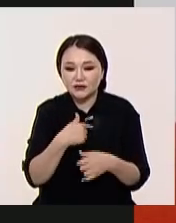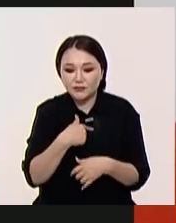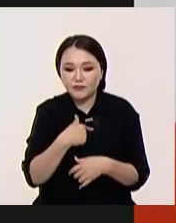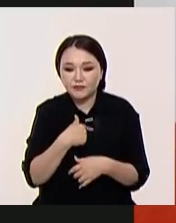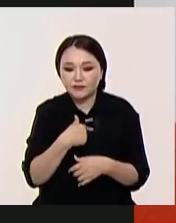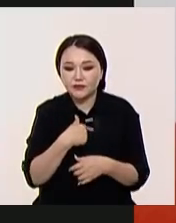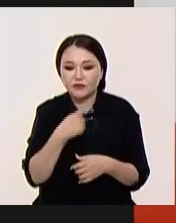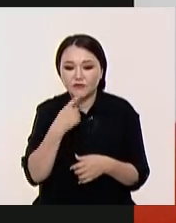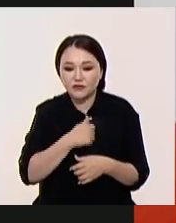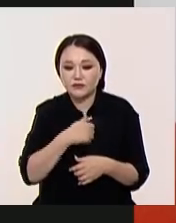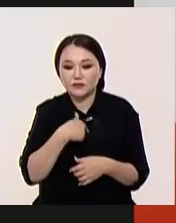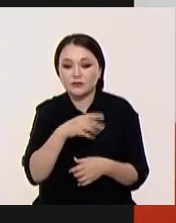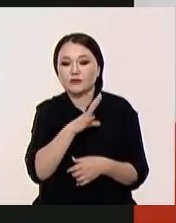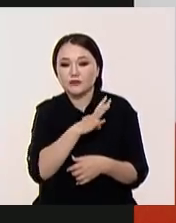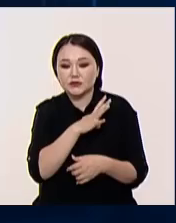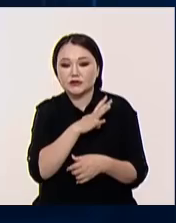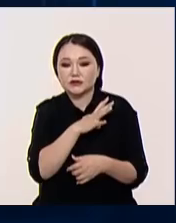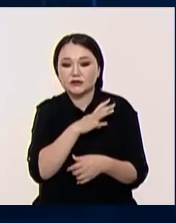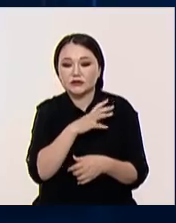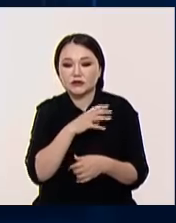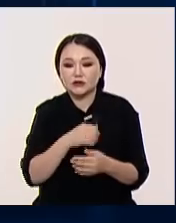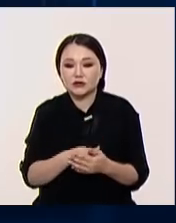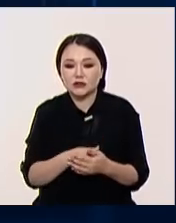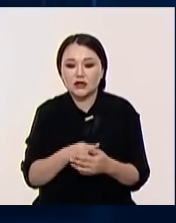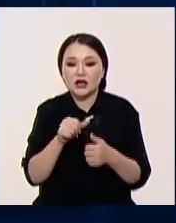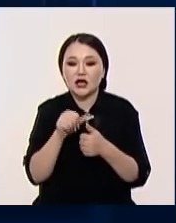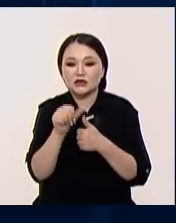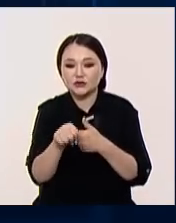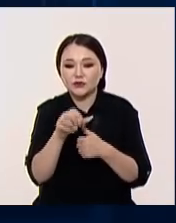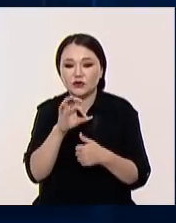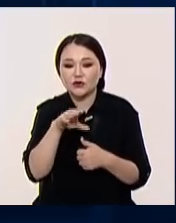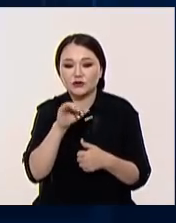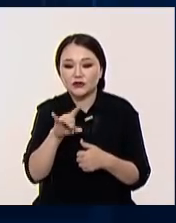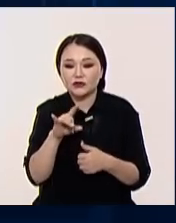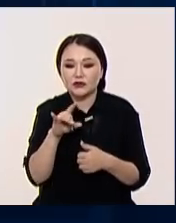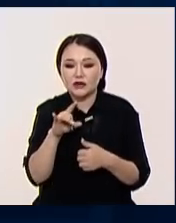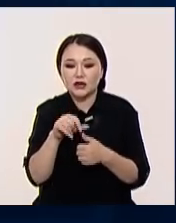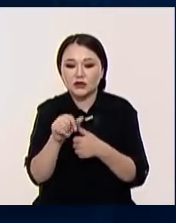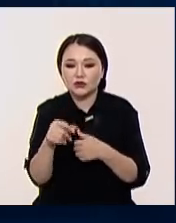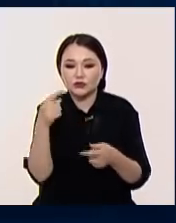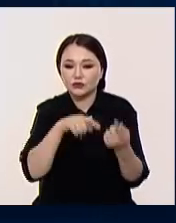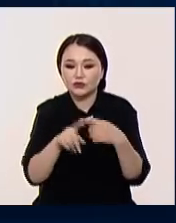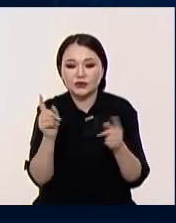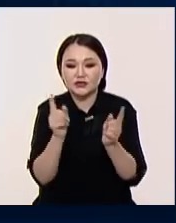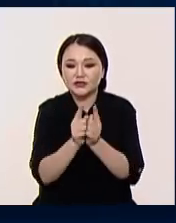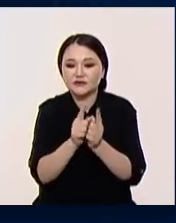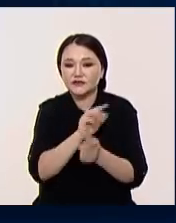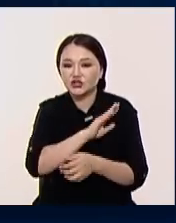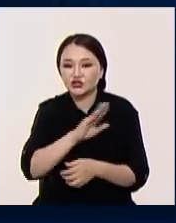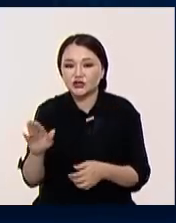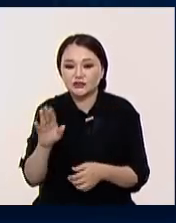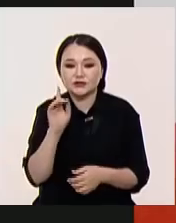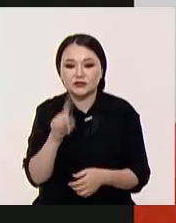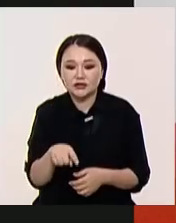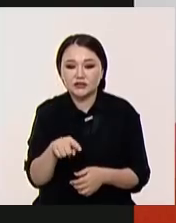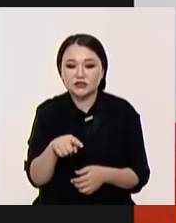мен әскерде болған кезде, әсіресе атарда бір-бірімен кездеспейді ешқашан. Даже